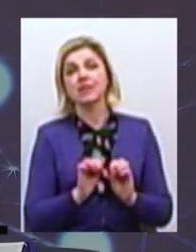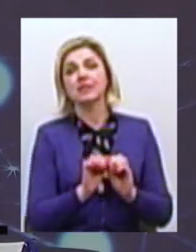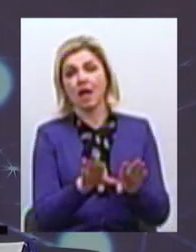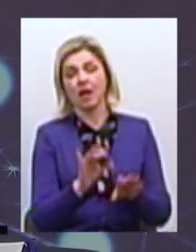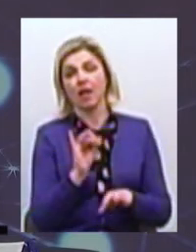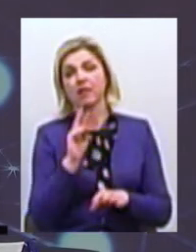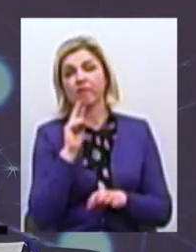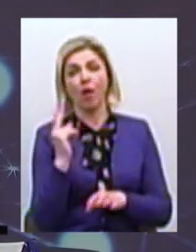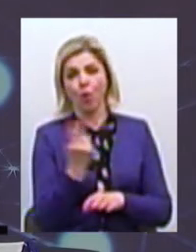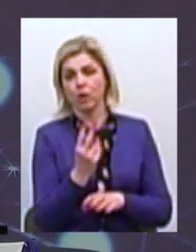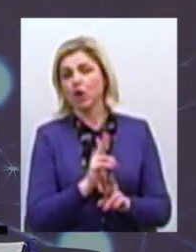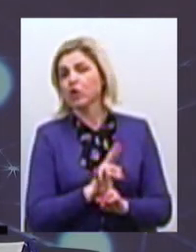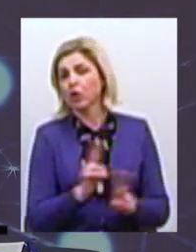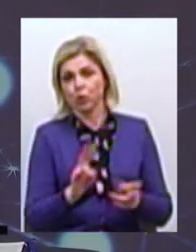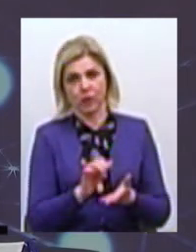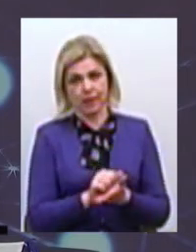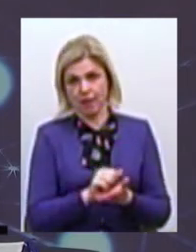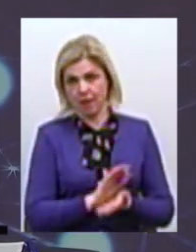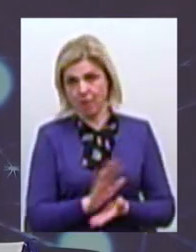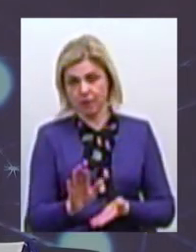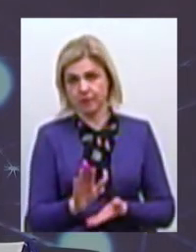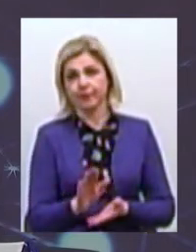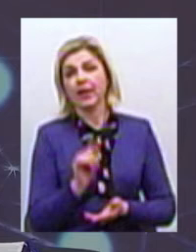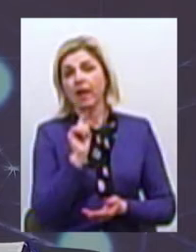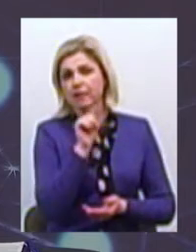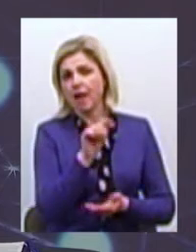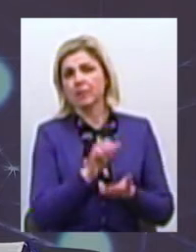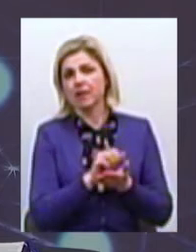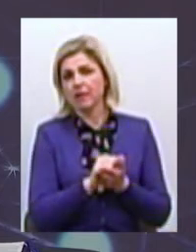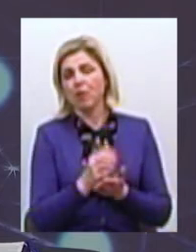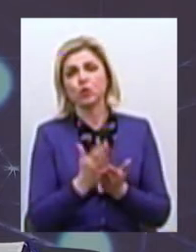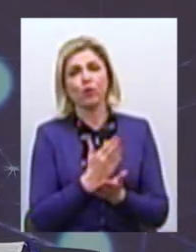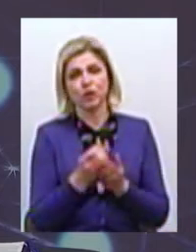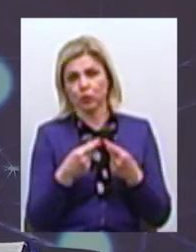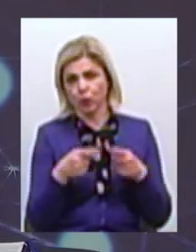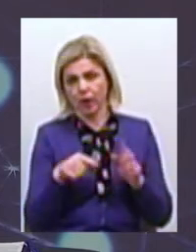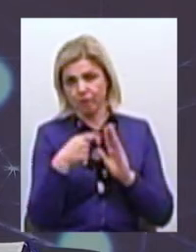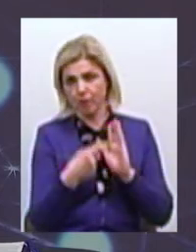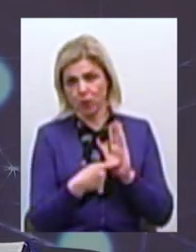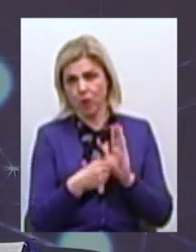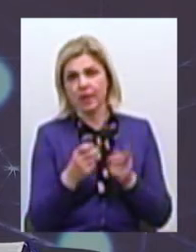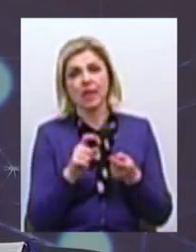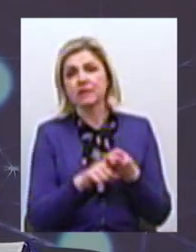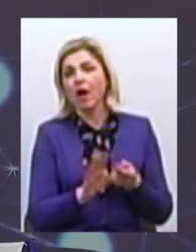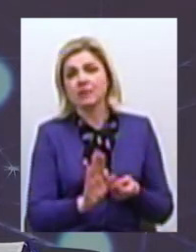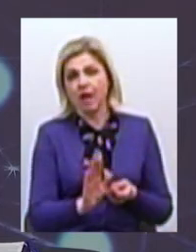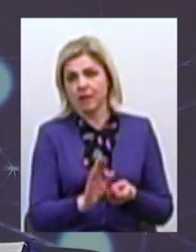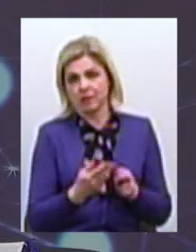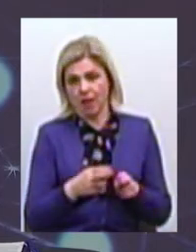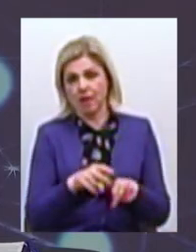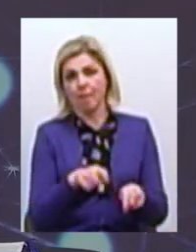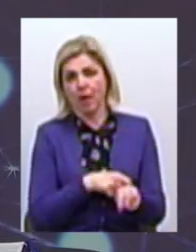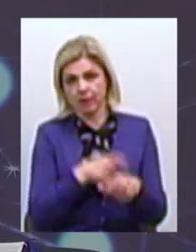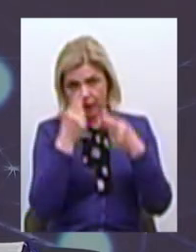два никто ним не занимался. То есть там занимались совершенно другими вопросами, но это не касалось никоим образом именно